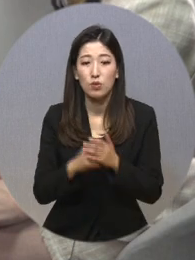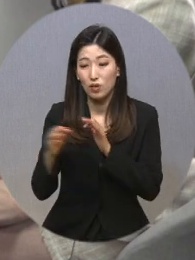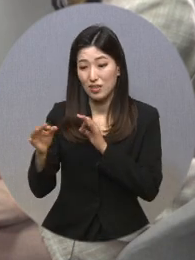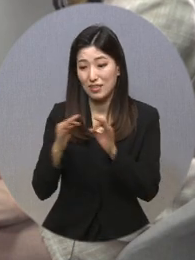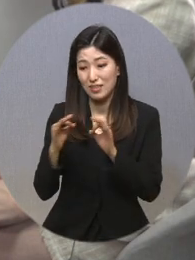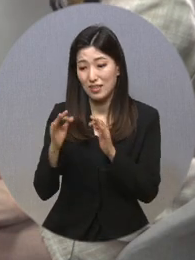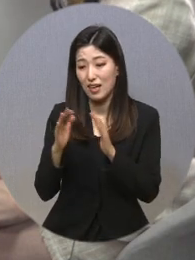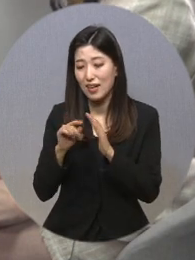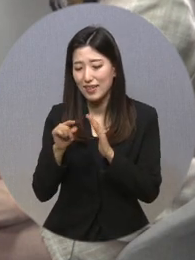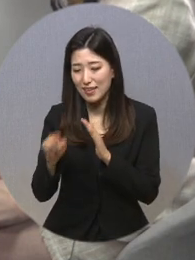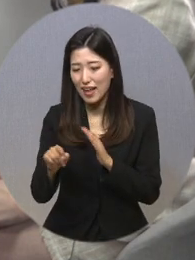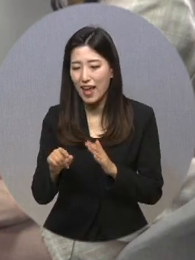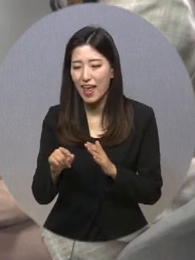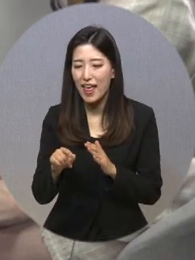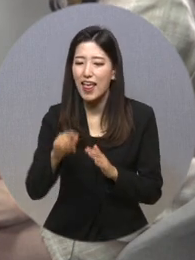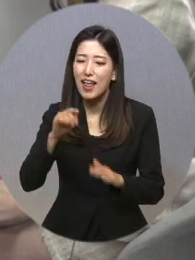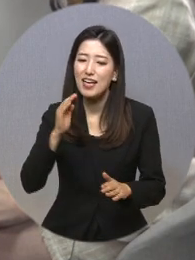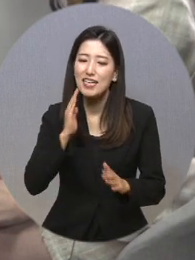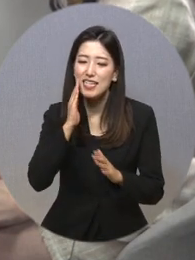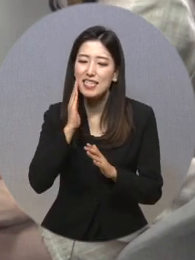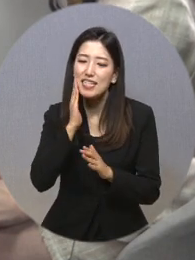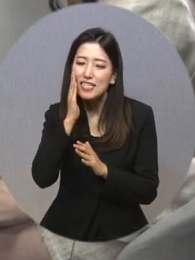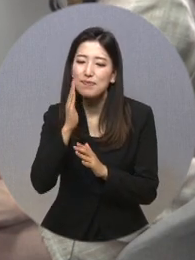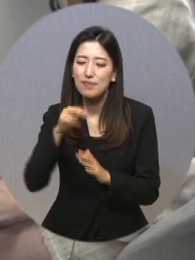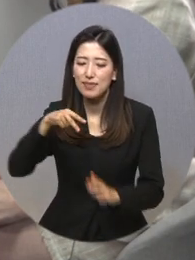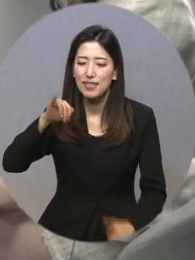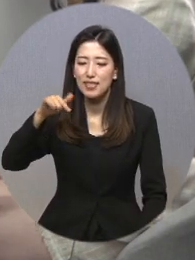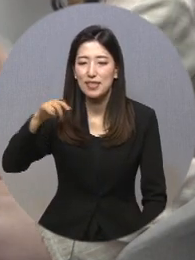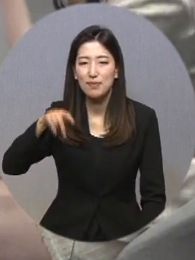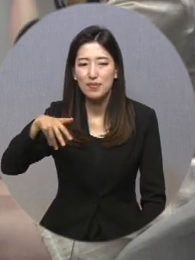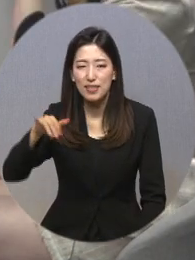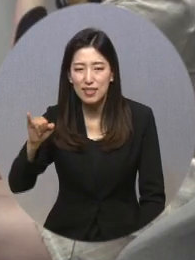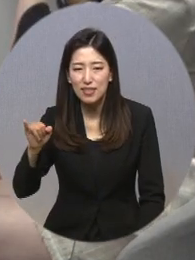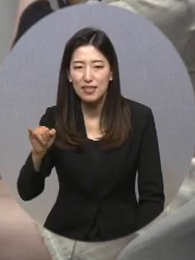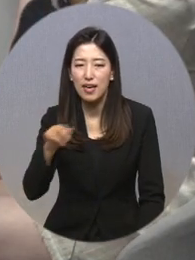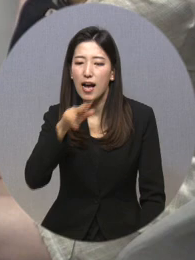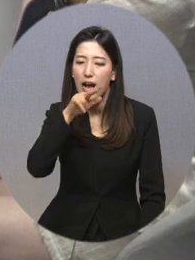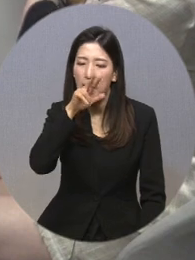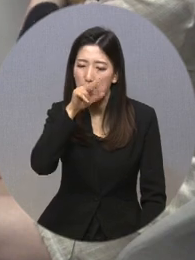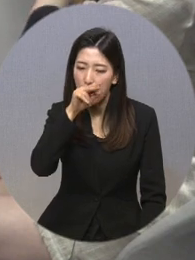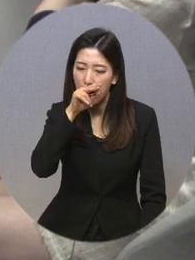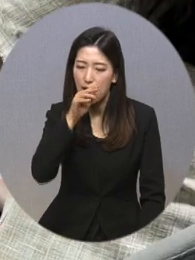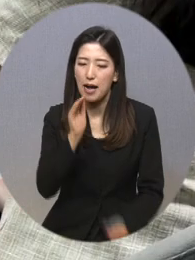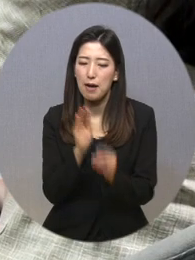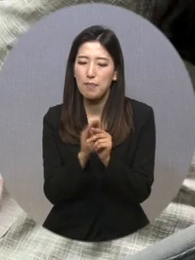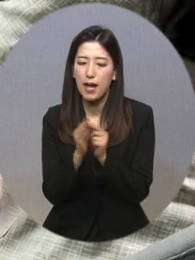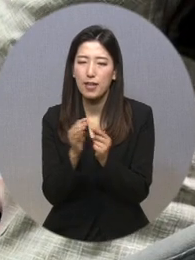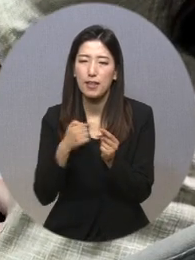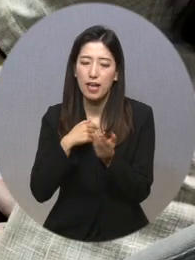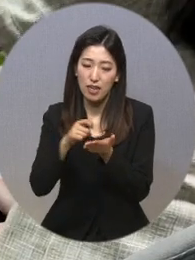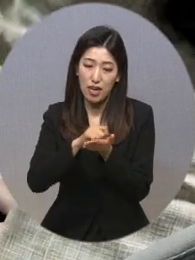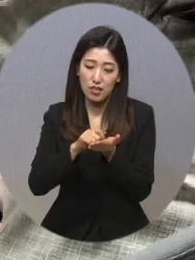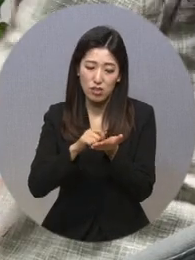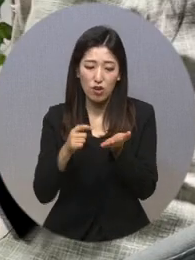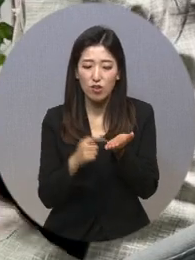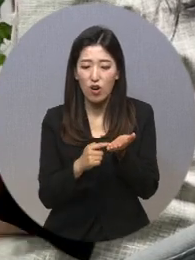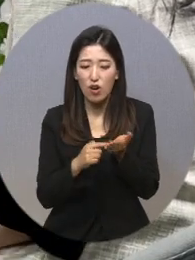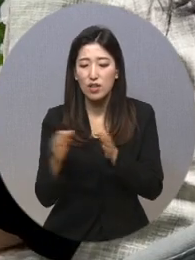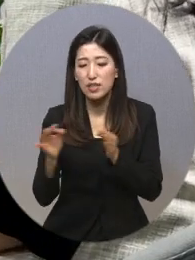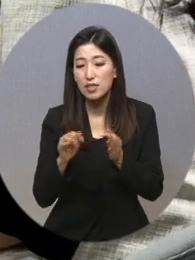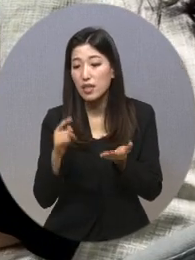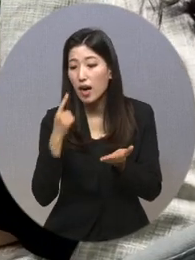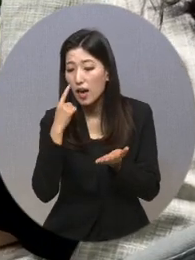시금치, 파, 마늘 등등을 써서 시장을 한번 봐보고 싶다. 어린 손자가 와서